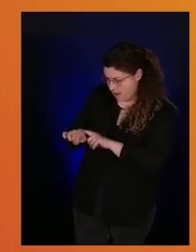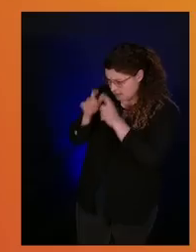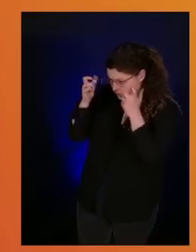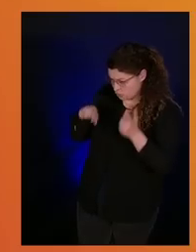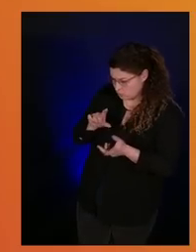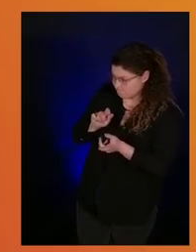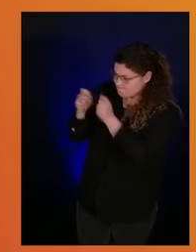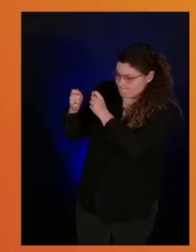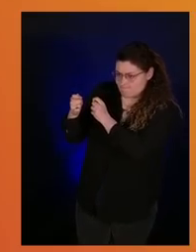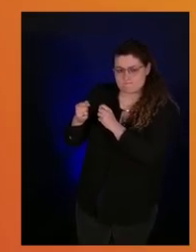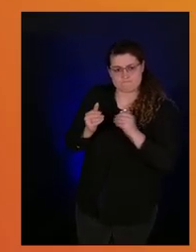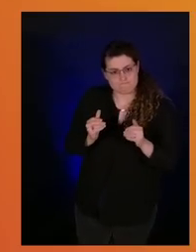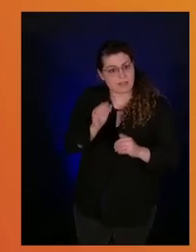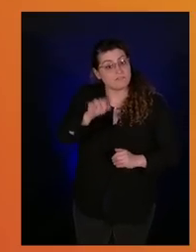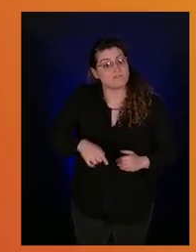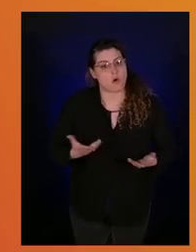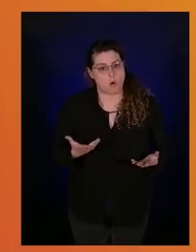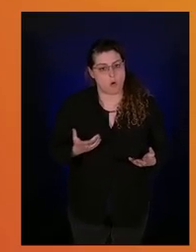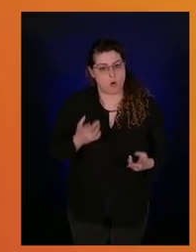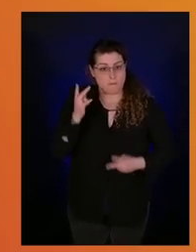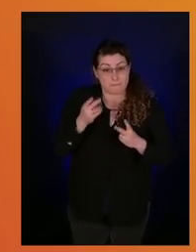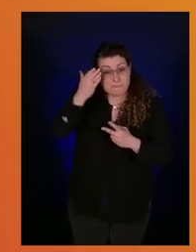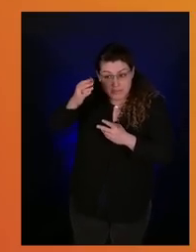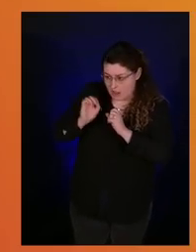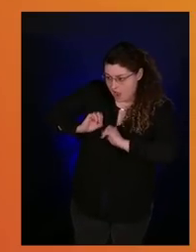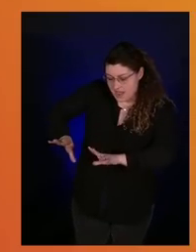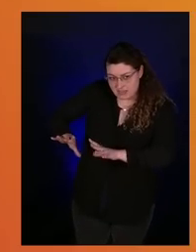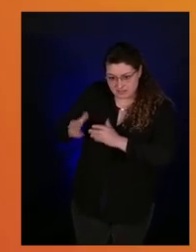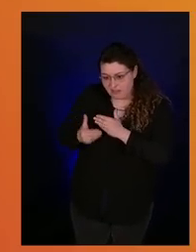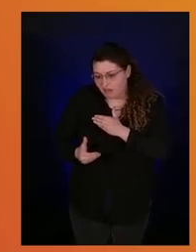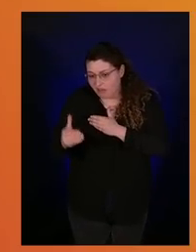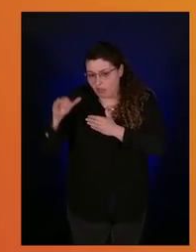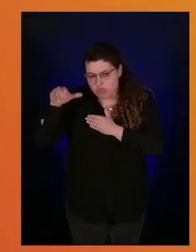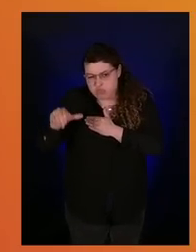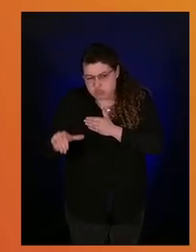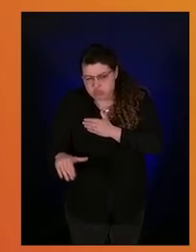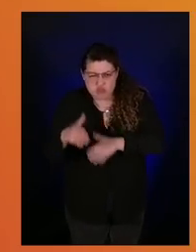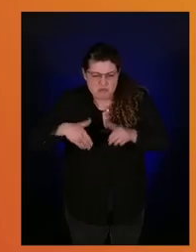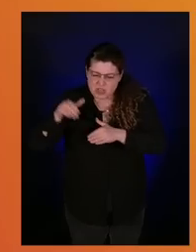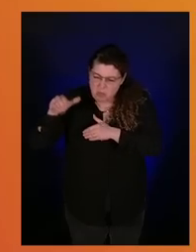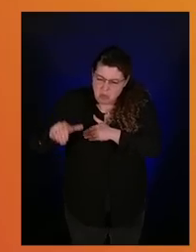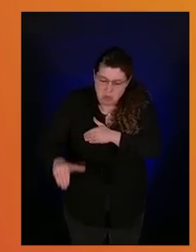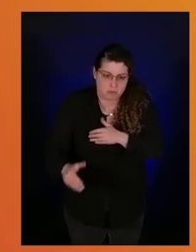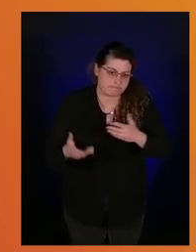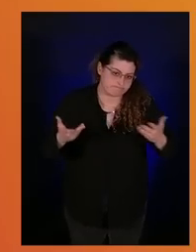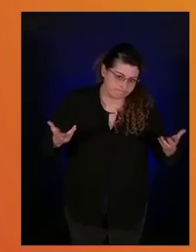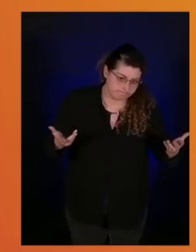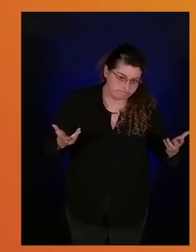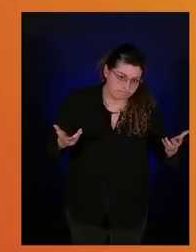de ce sujet, au risque de voir un jour ce bel outil perdre de son acuité. Le nouveau